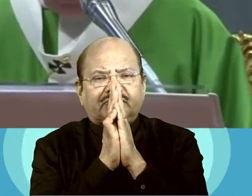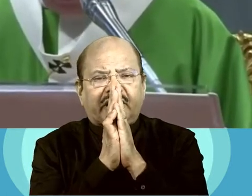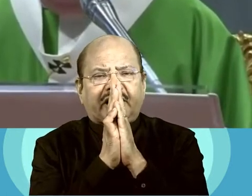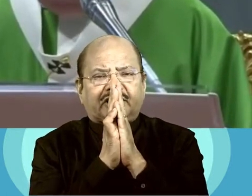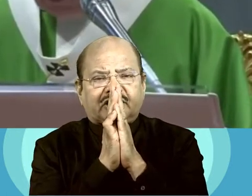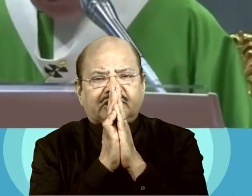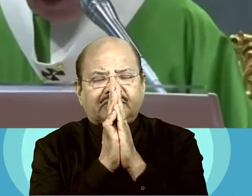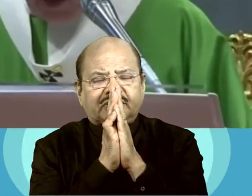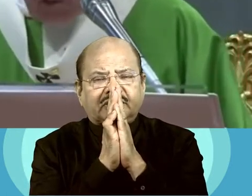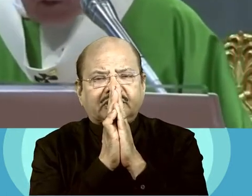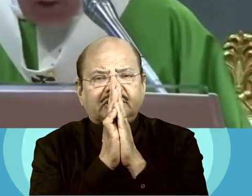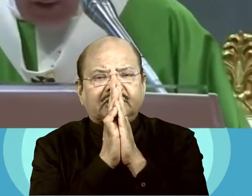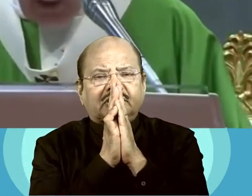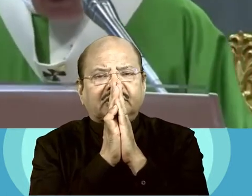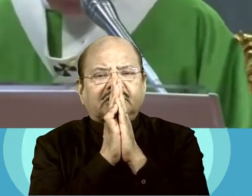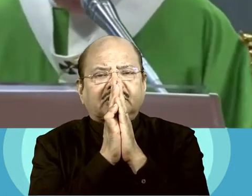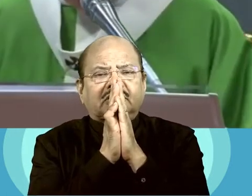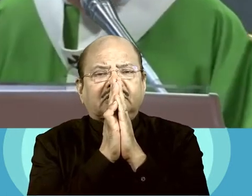ഡൈവർബം 8.